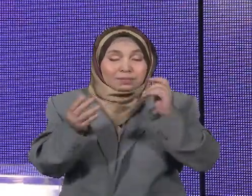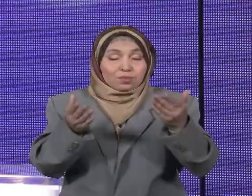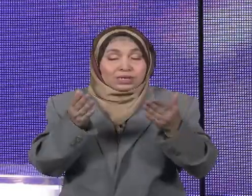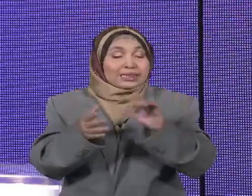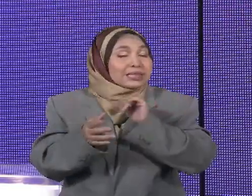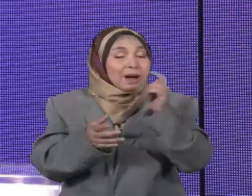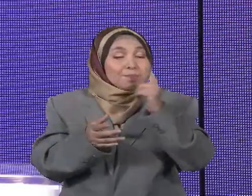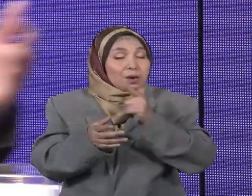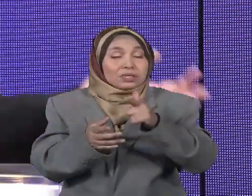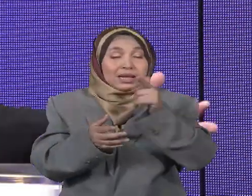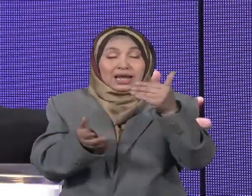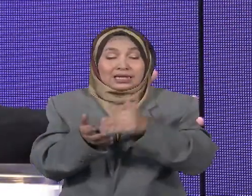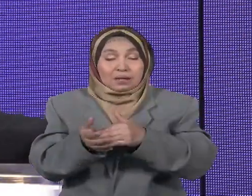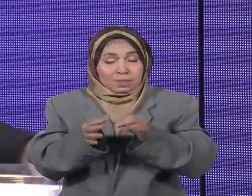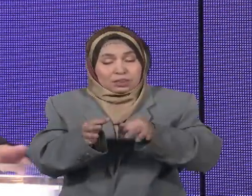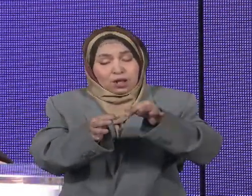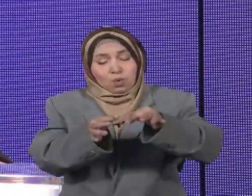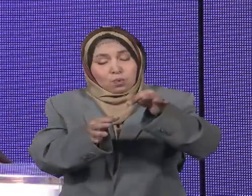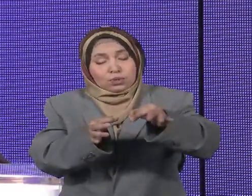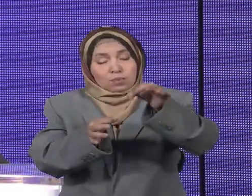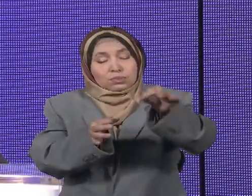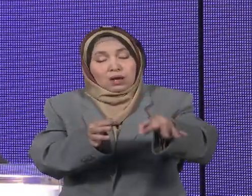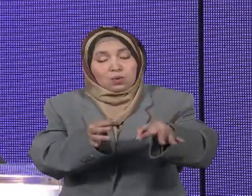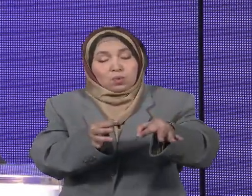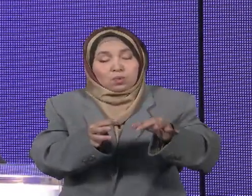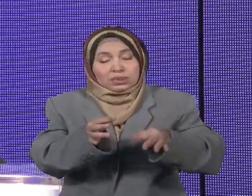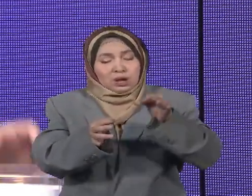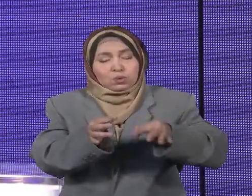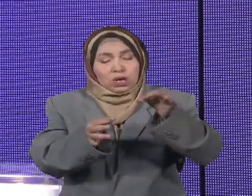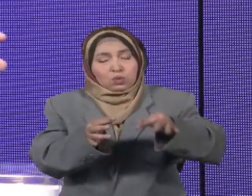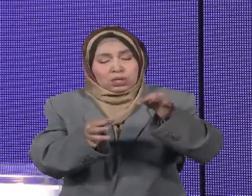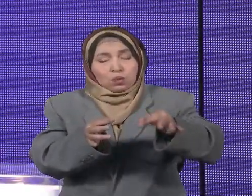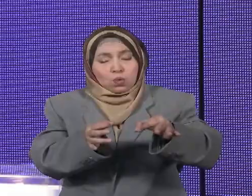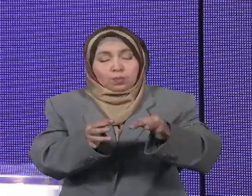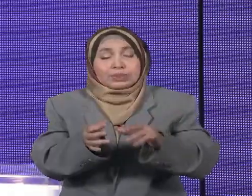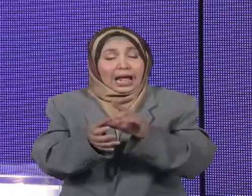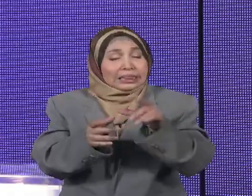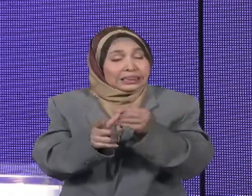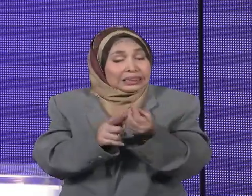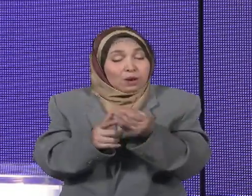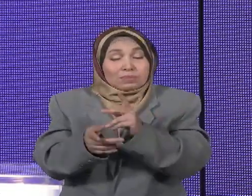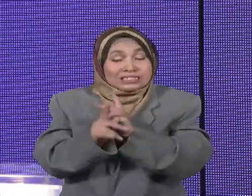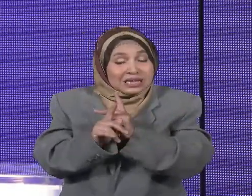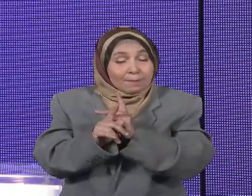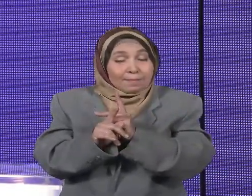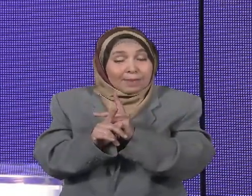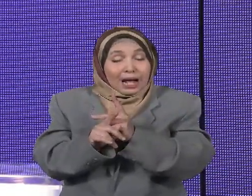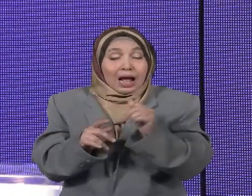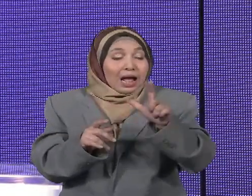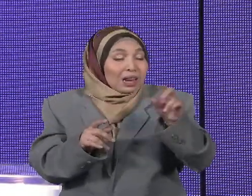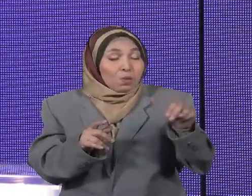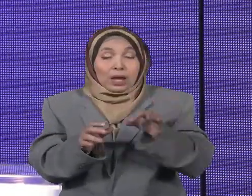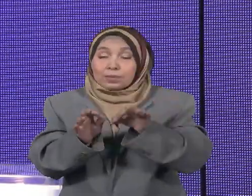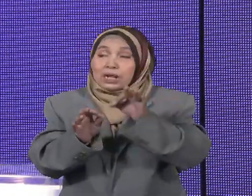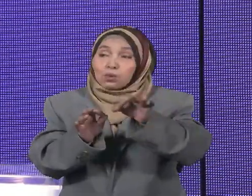Tak nak dia ini makin bertangguh. 5% itu bertangguh-tangguh-tangguh, ataupun dia pinjam along bertangguh-tangguh-tangguh. Dan